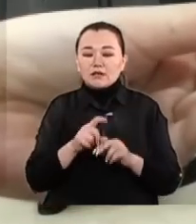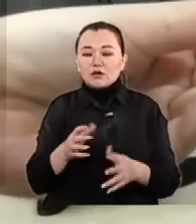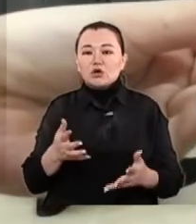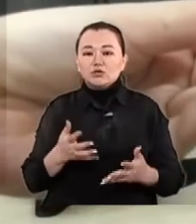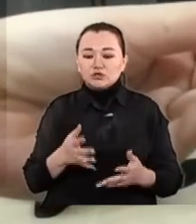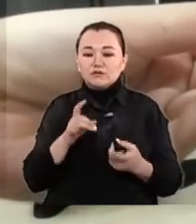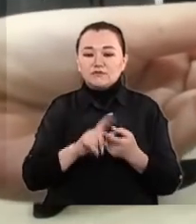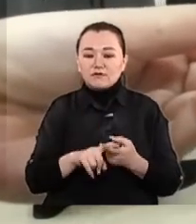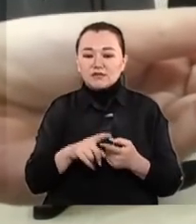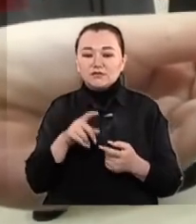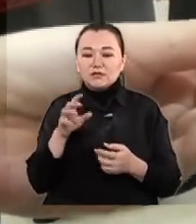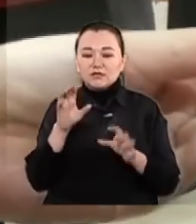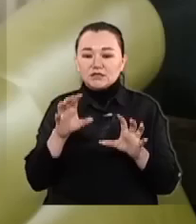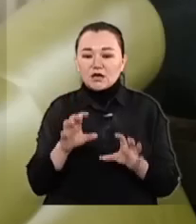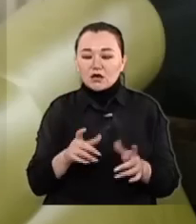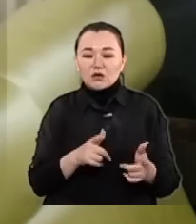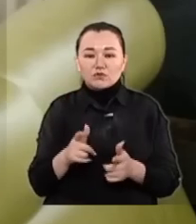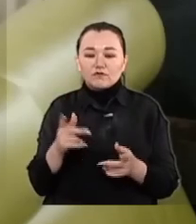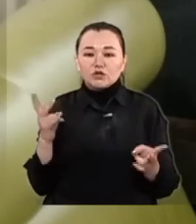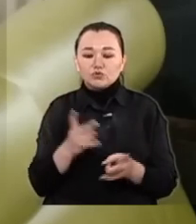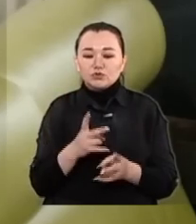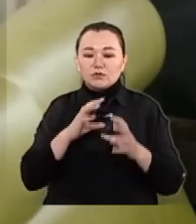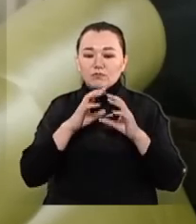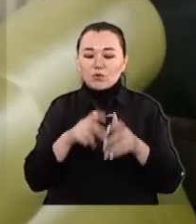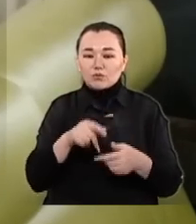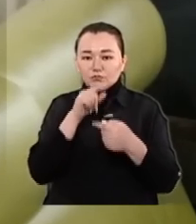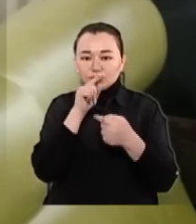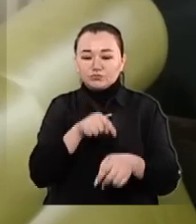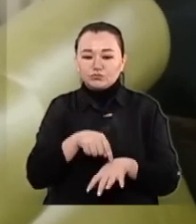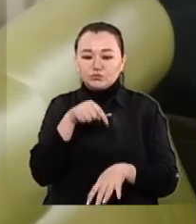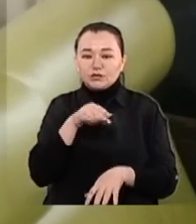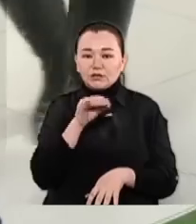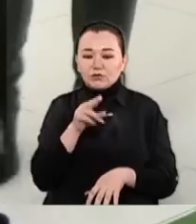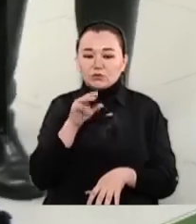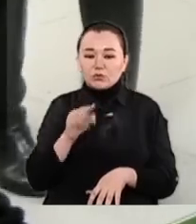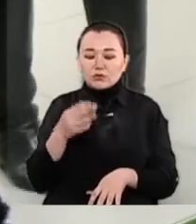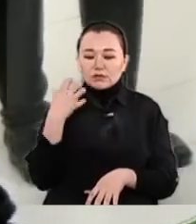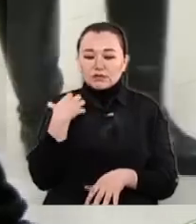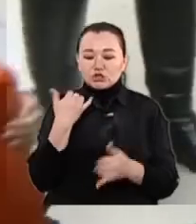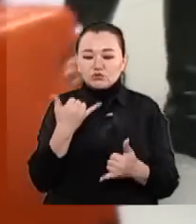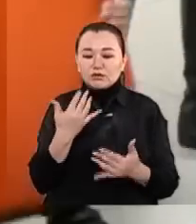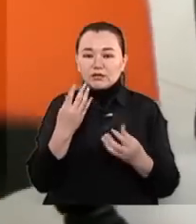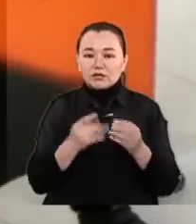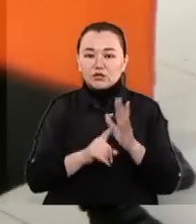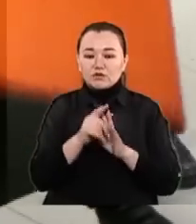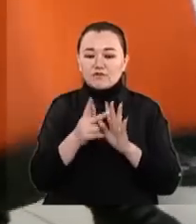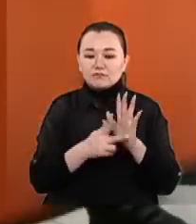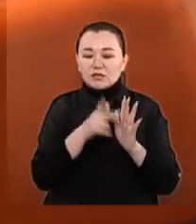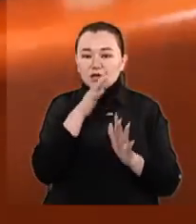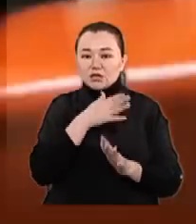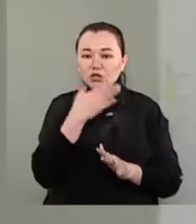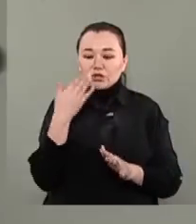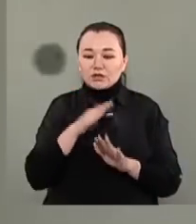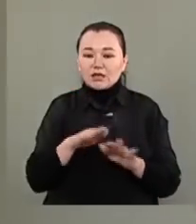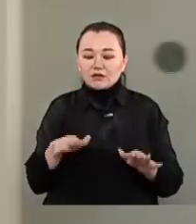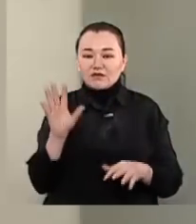бұған байланысты бір нақты заң әзірлеу керек. Күллі әлем қарсылығын сезінген TikTok басшылығы бүгіннен бастап 18 жасқа толмаған